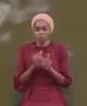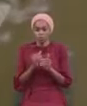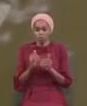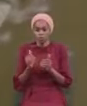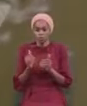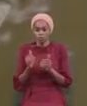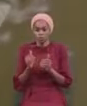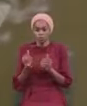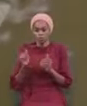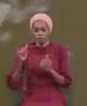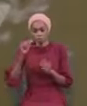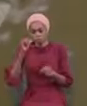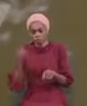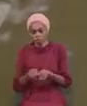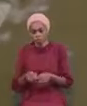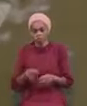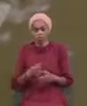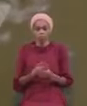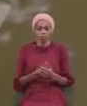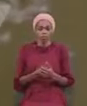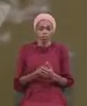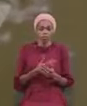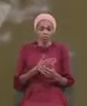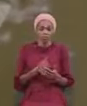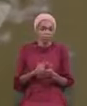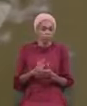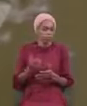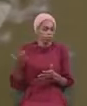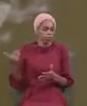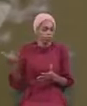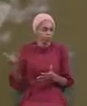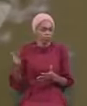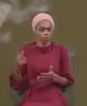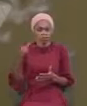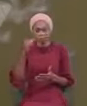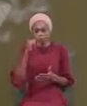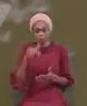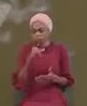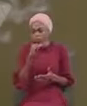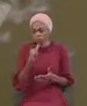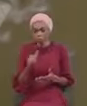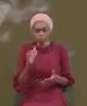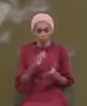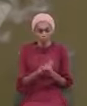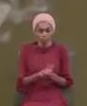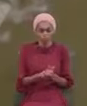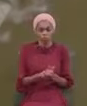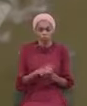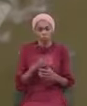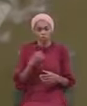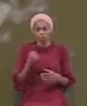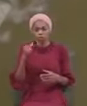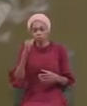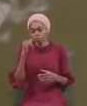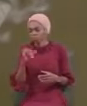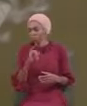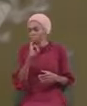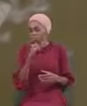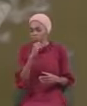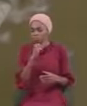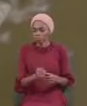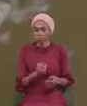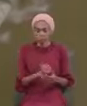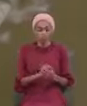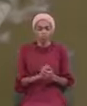ce moment elle n'était pas mariée avancé en âge elle a dit